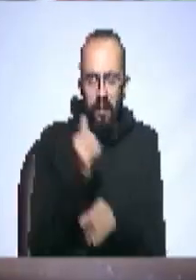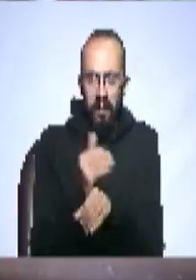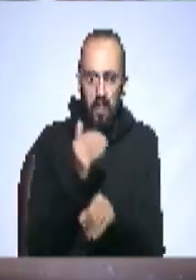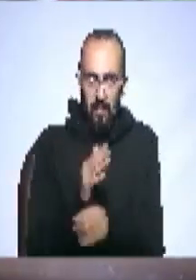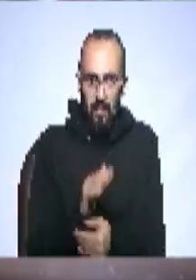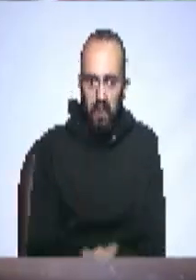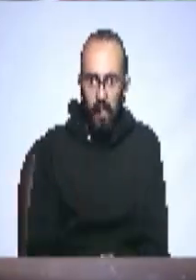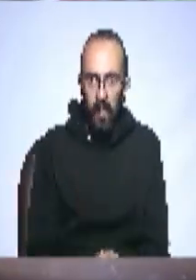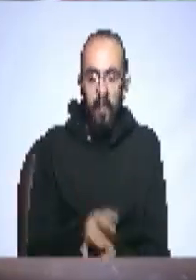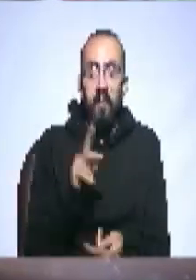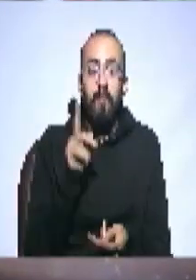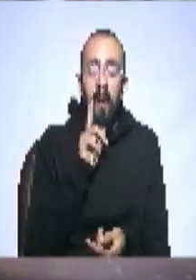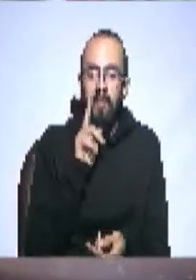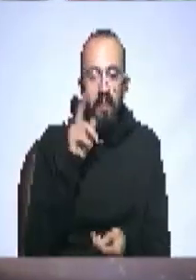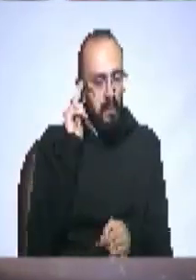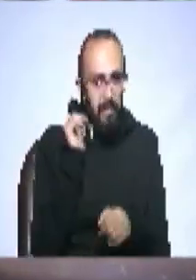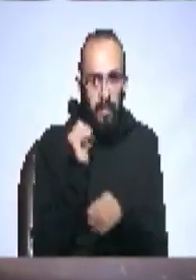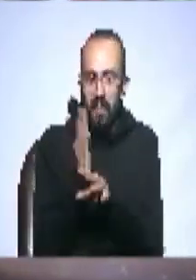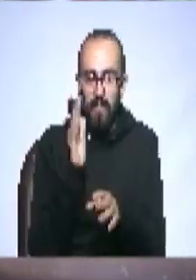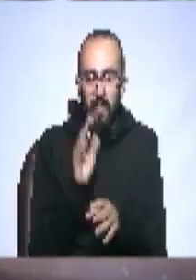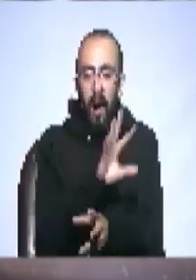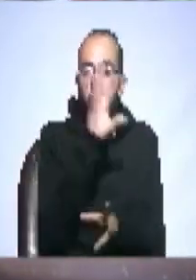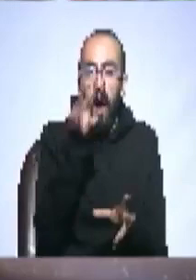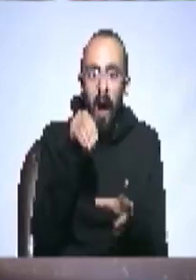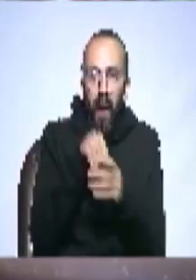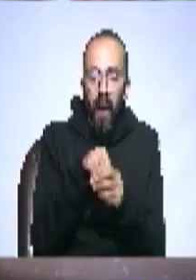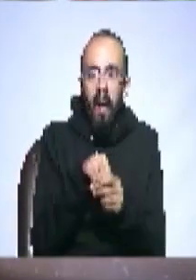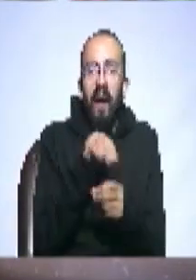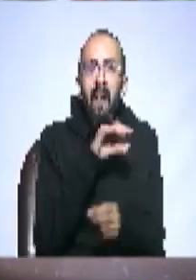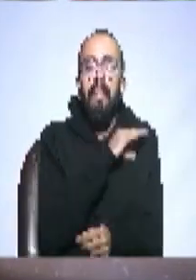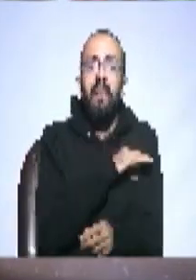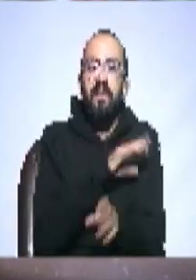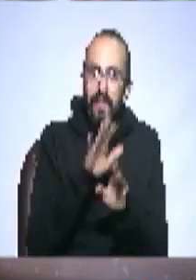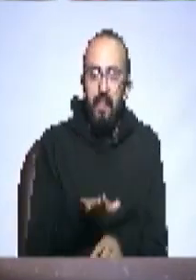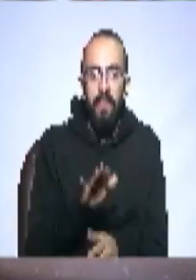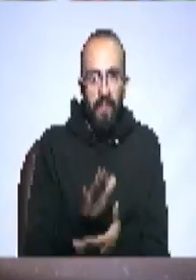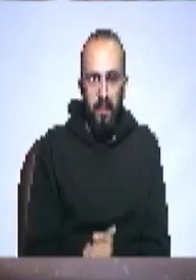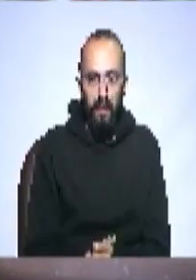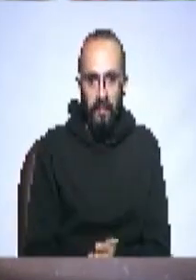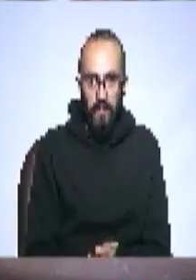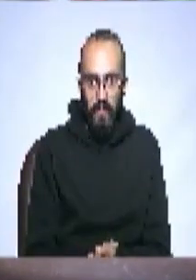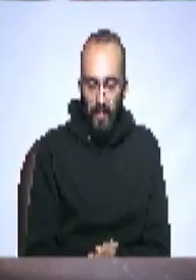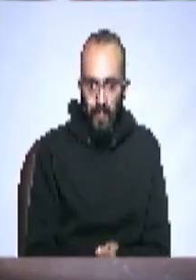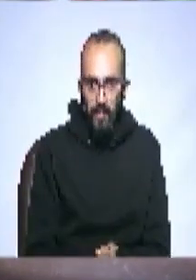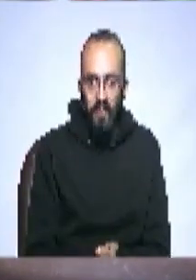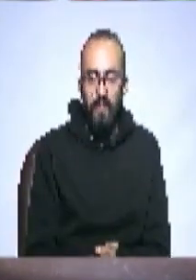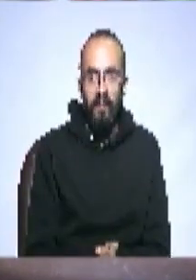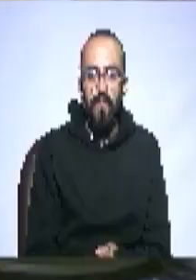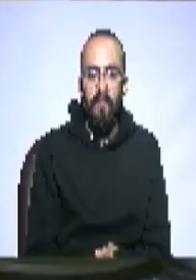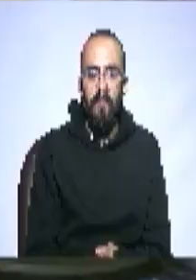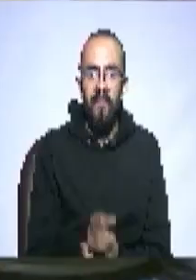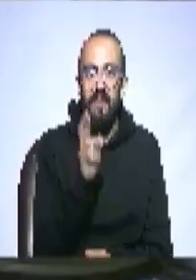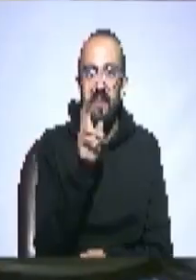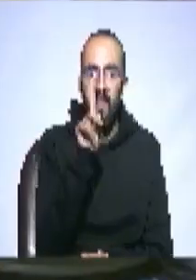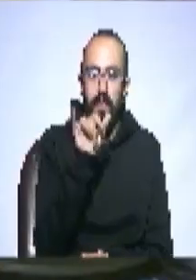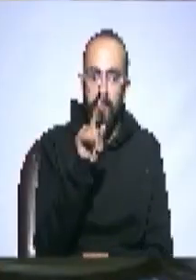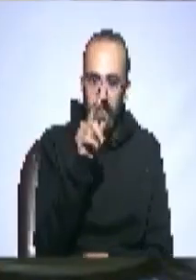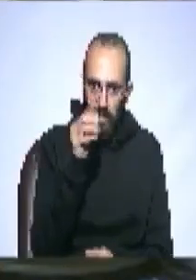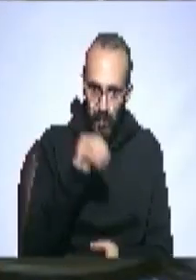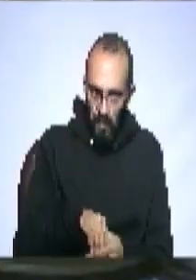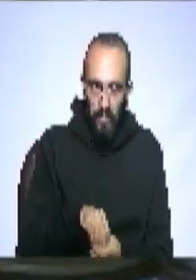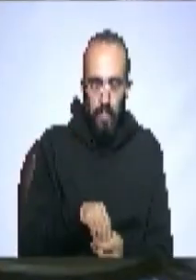في البيت حطيها، مش عايزة تحطي ما تحطيش خلاص، هي كلها فوائدها موجودة. هنحط شوية زبيب، نحط الاول شوية جوز